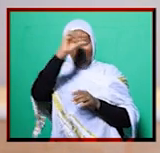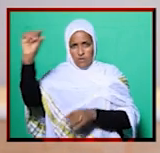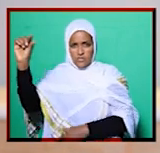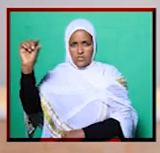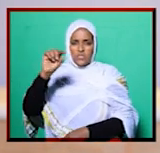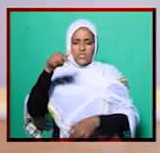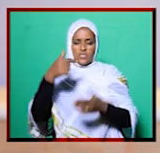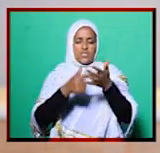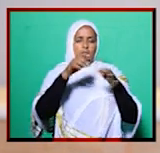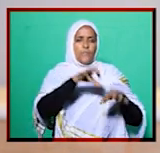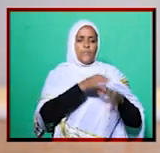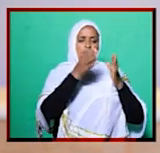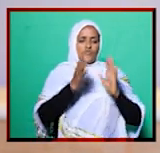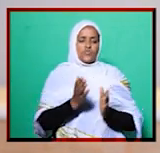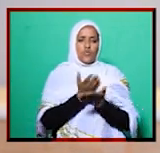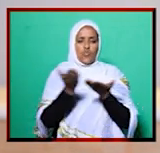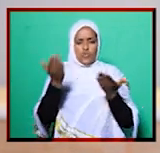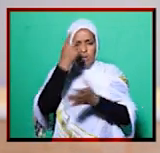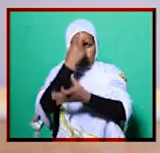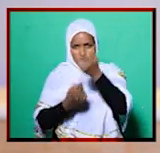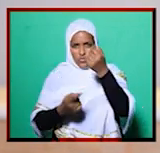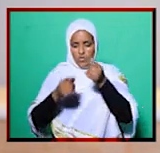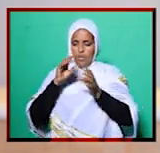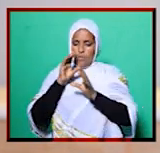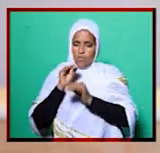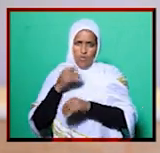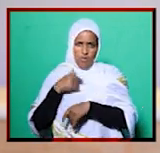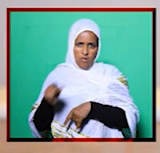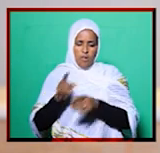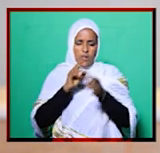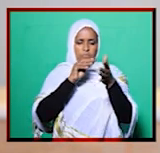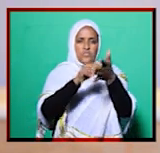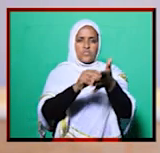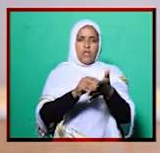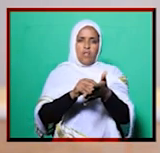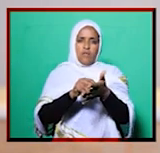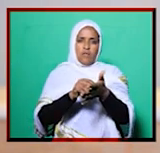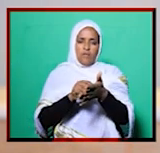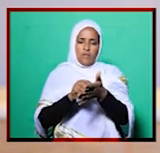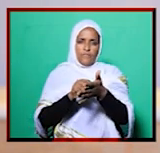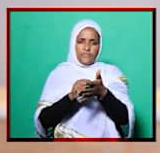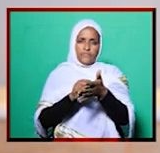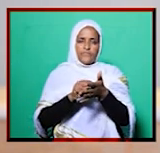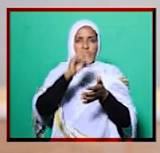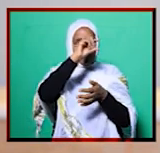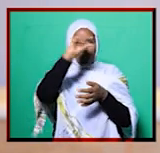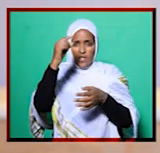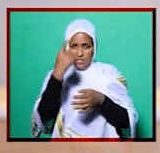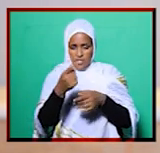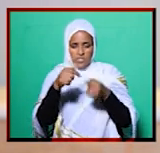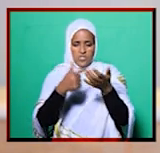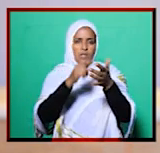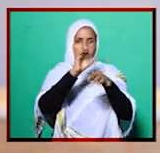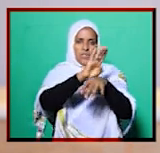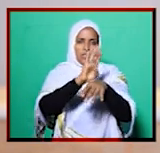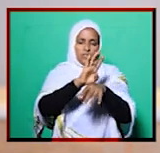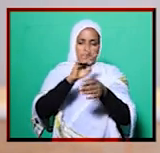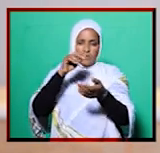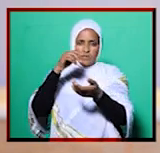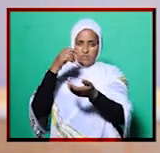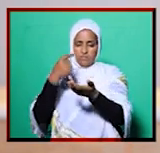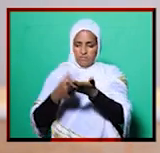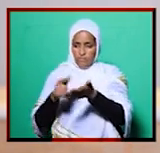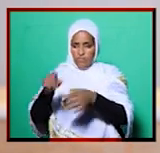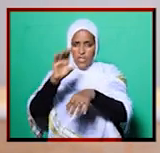ብቻ የሚያወራለ። ለምሳሌ ብናነሳ አንቀጽ አንድ ስለ ቤተ ክርስቲያን ነው የሚያነሳ፣ በይንተ ቤተ ክርስቲያን ይላል። አንዱ